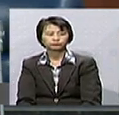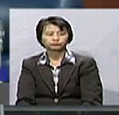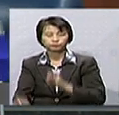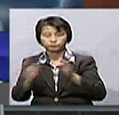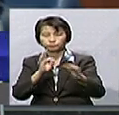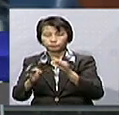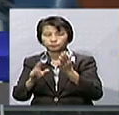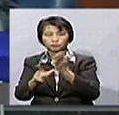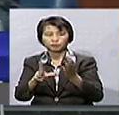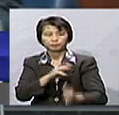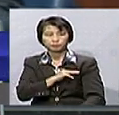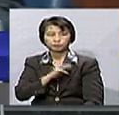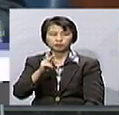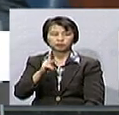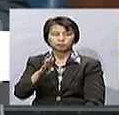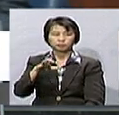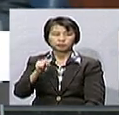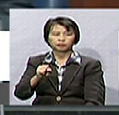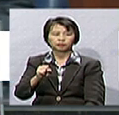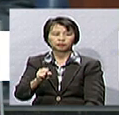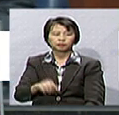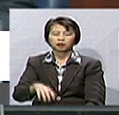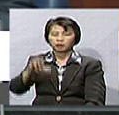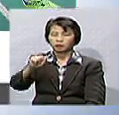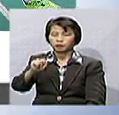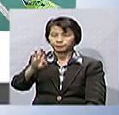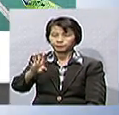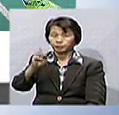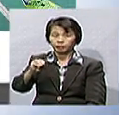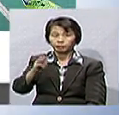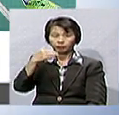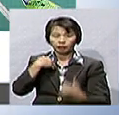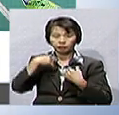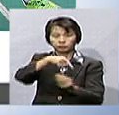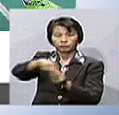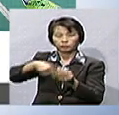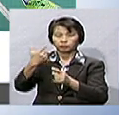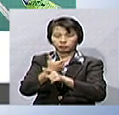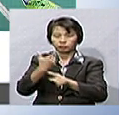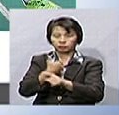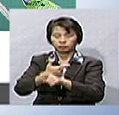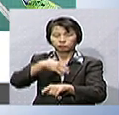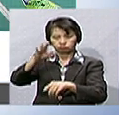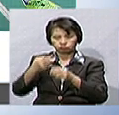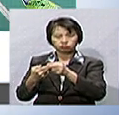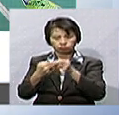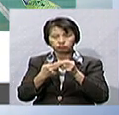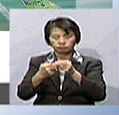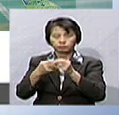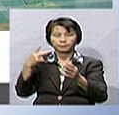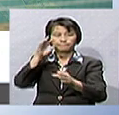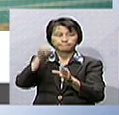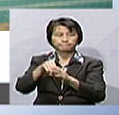Jelas Timbalan Menteri Belia dan Sukan Steven Sim, ABM tersebut akan mewujudkan suasana latihan yang lebih bersepadu melibatkan